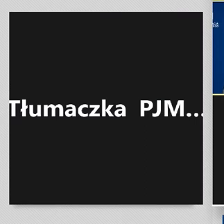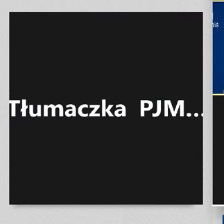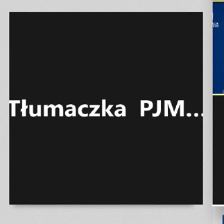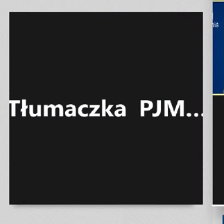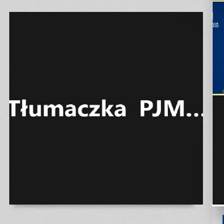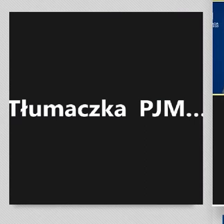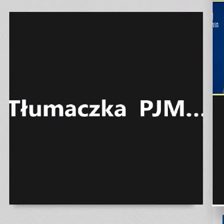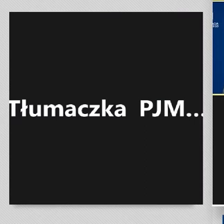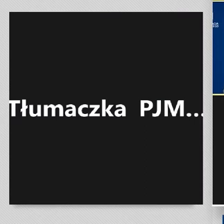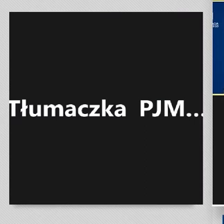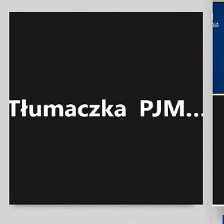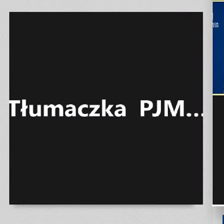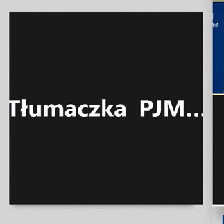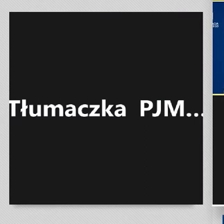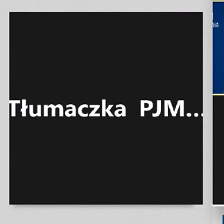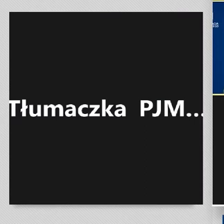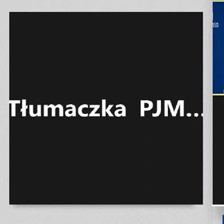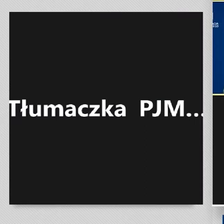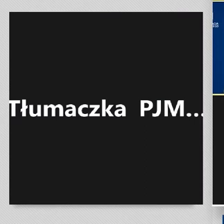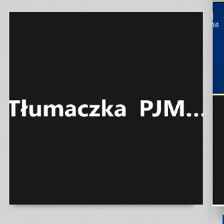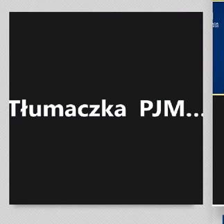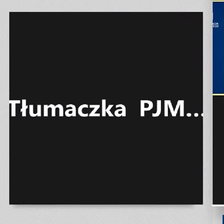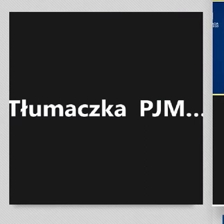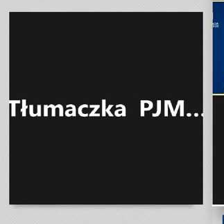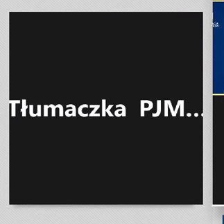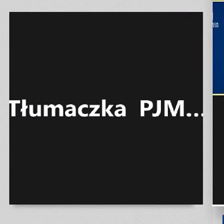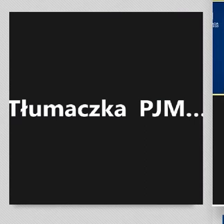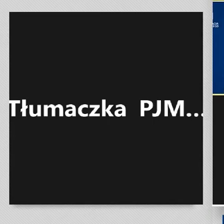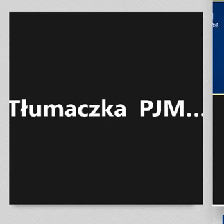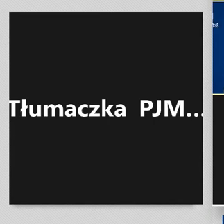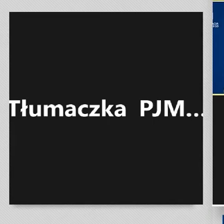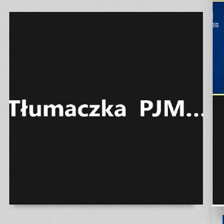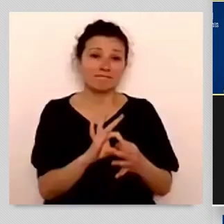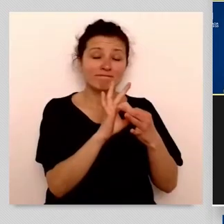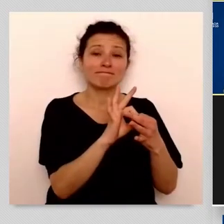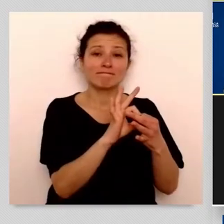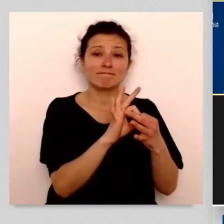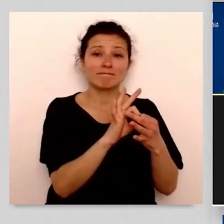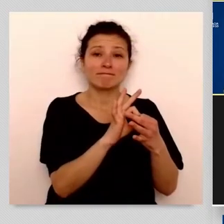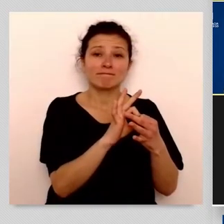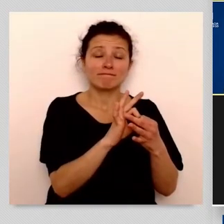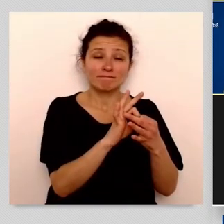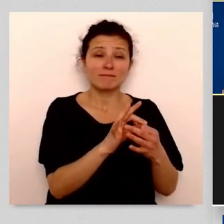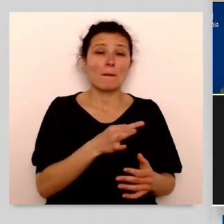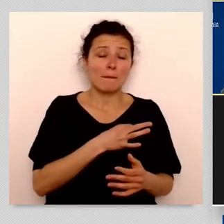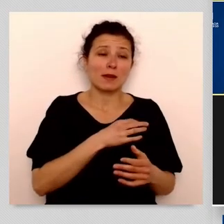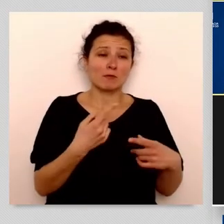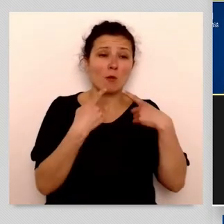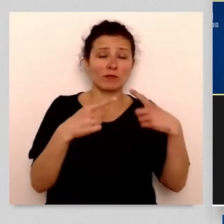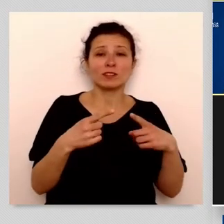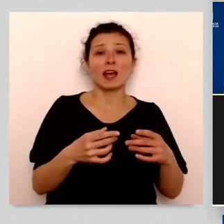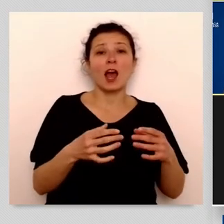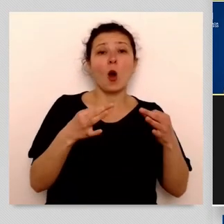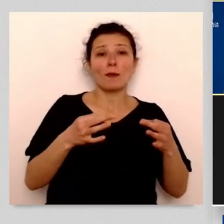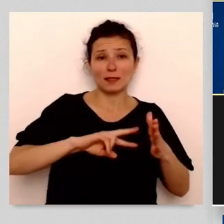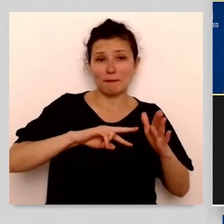też charakter ze względu na umocowanie związek z formacją, która ponosi odpowiedzialność za programowanie w tym